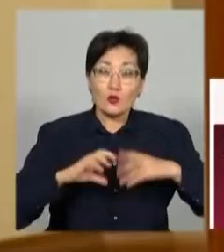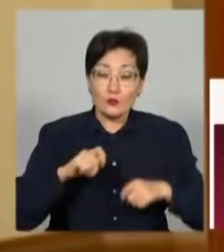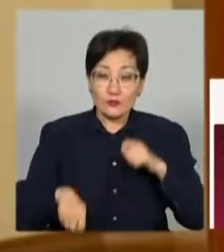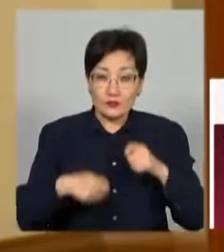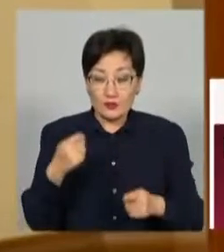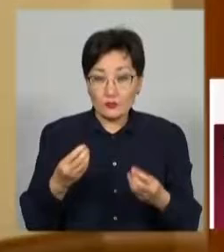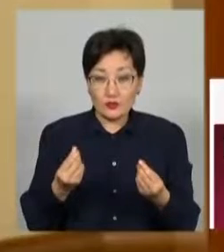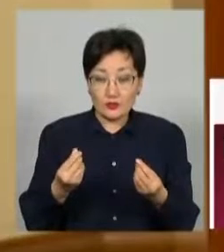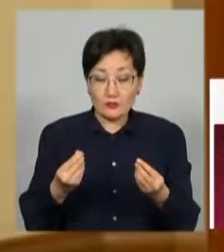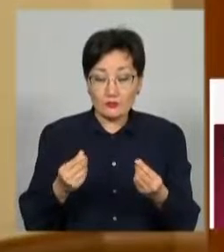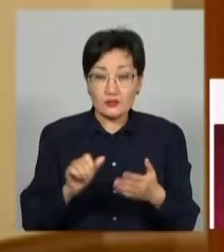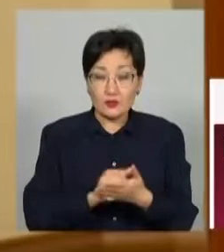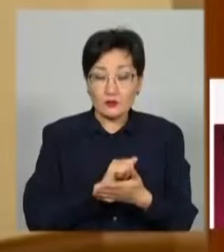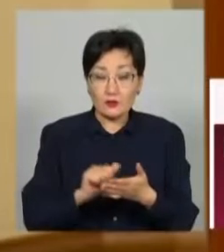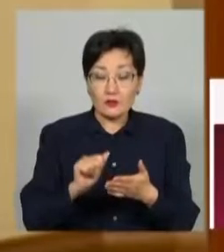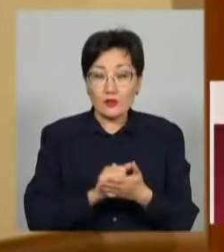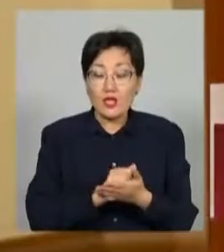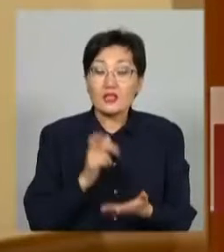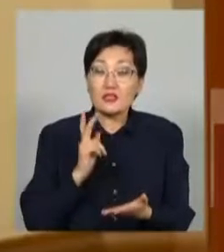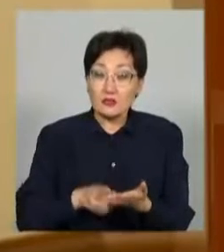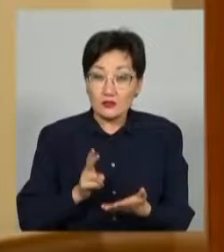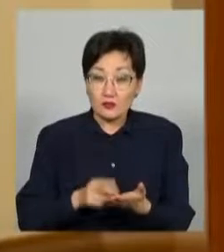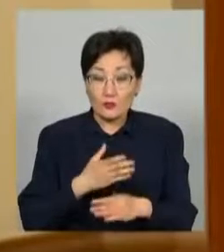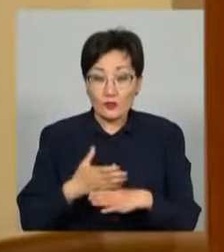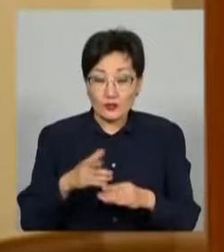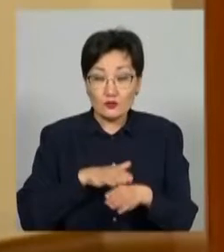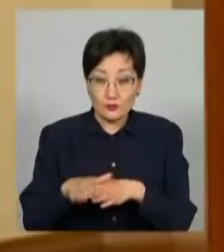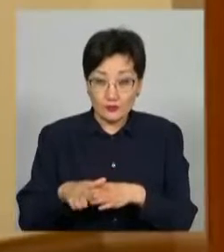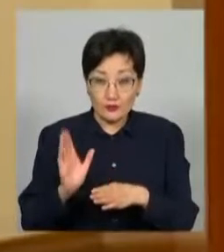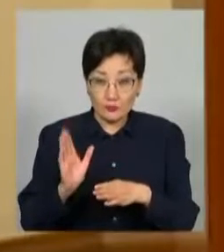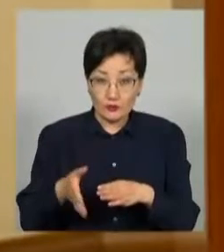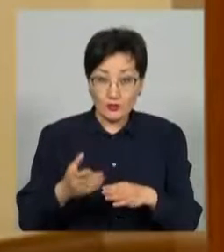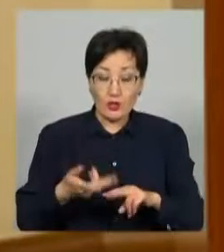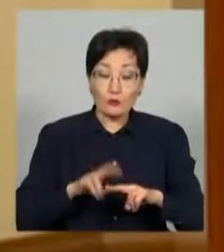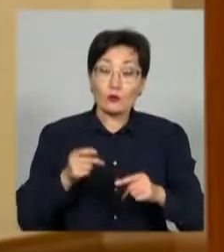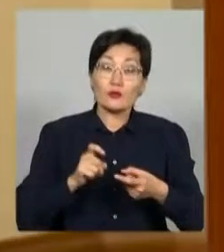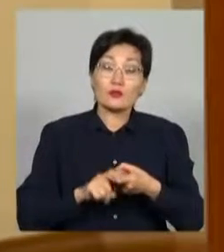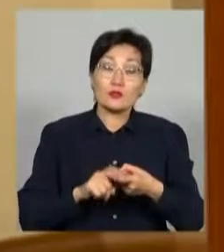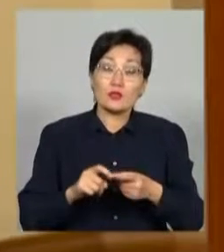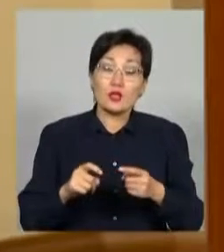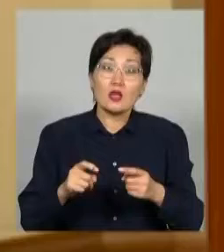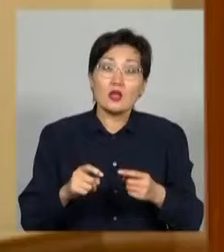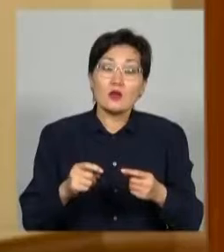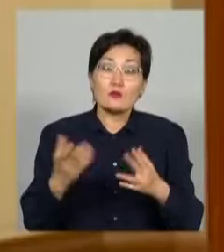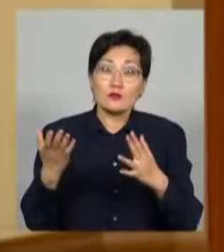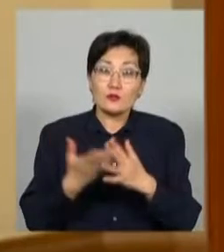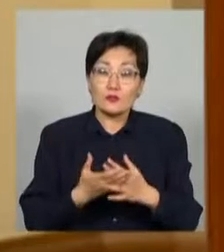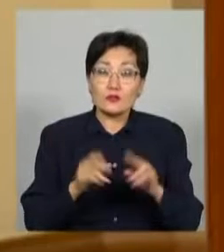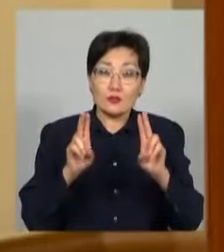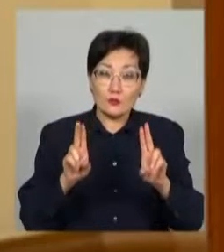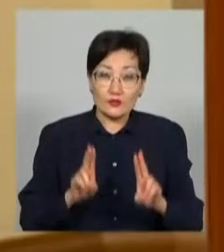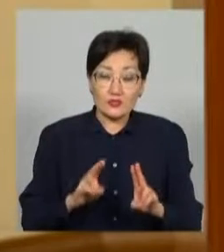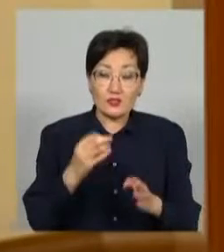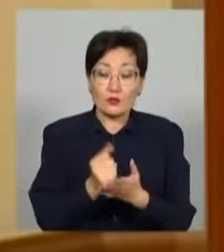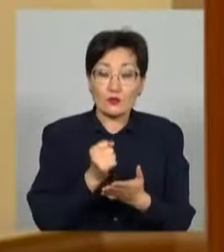сомасы құжаттық расталғаннан кейін жүзеге асырылады. Бұл ретте жеңілдетілген тәртіпте